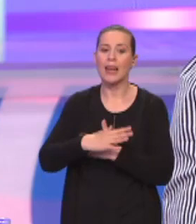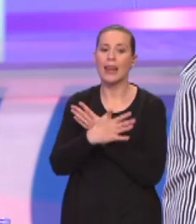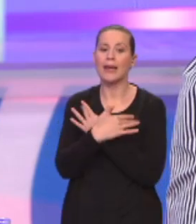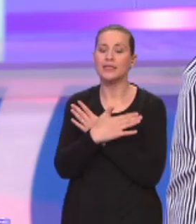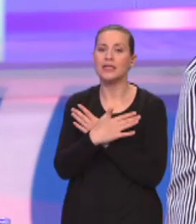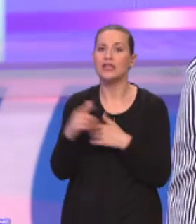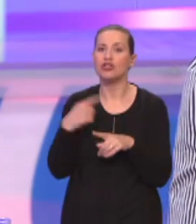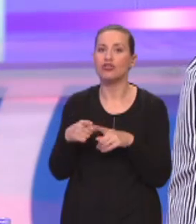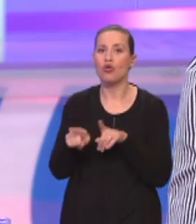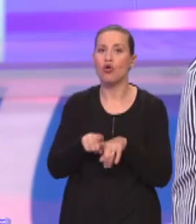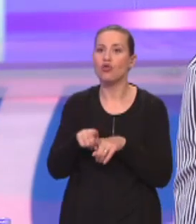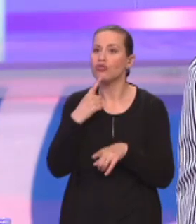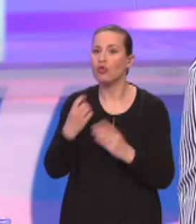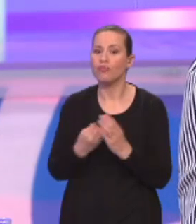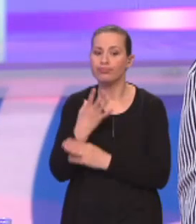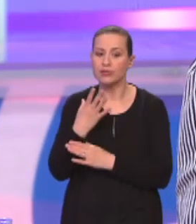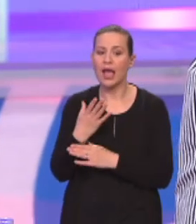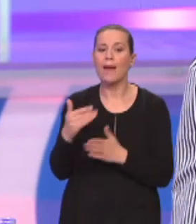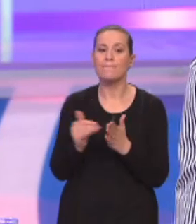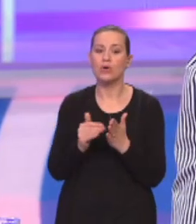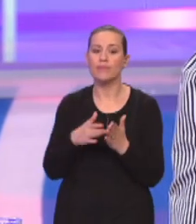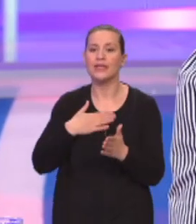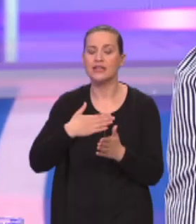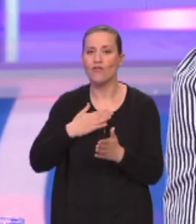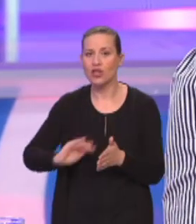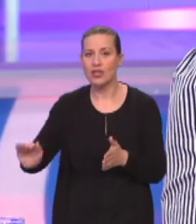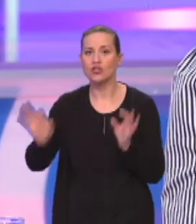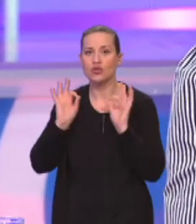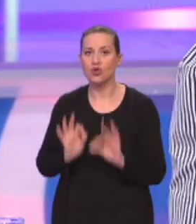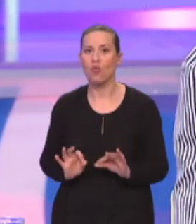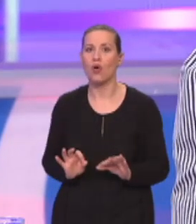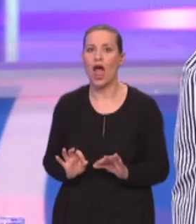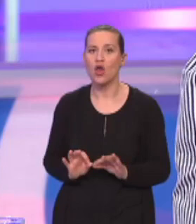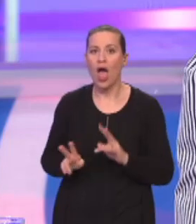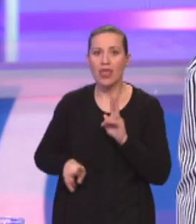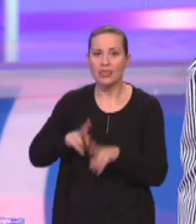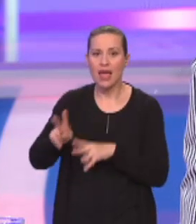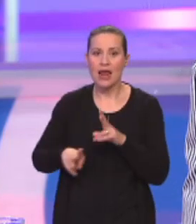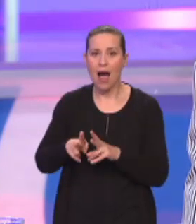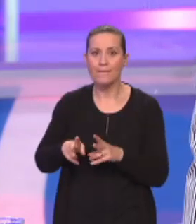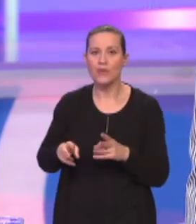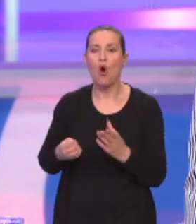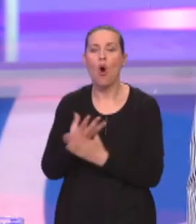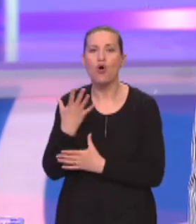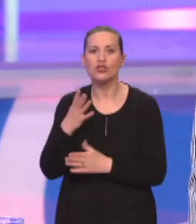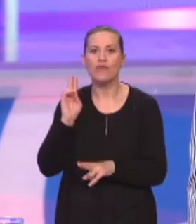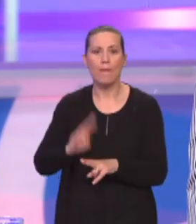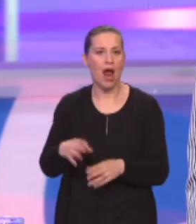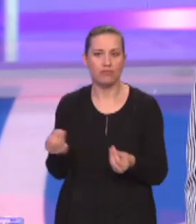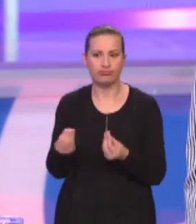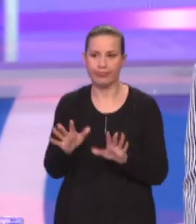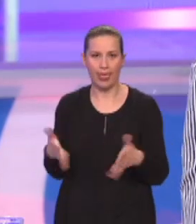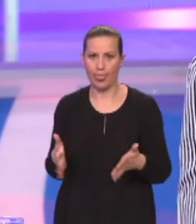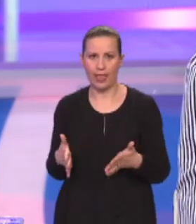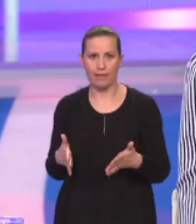su osnovali udrugu iz puke potrebe da svoje djeci osiguramo terapiju, ono osnovno pravo koje nisu imali,